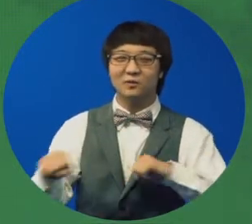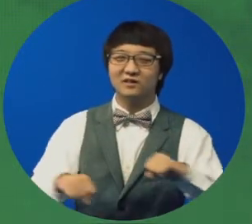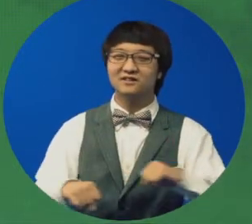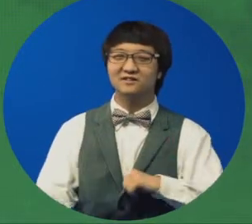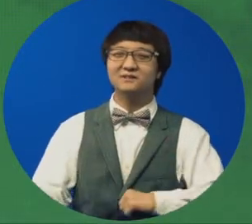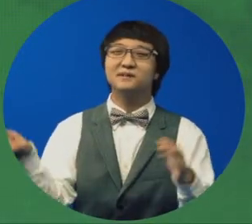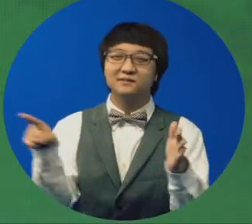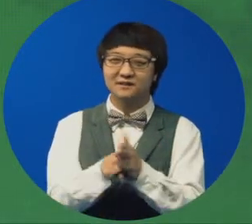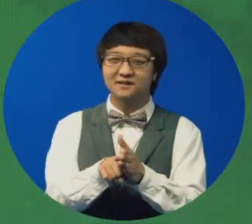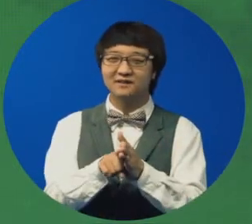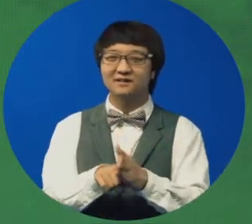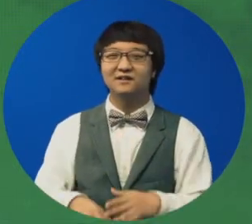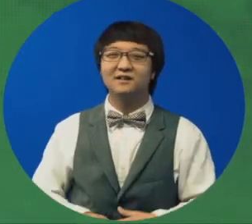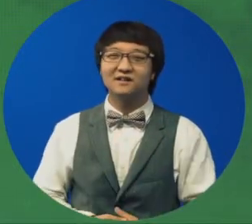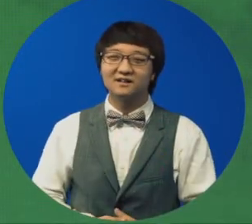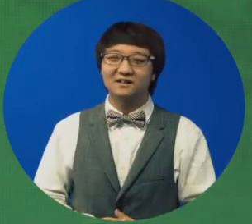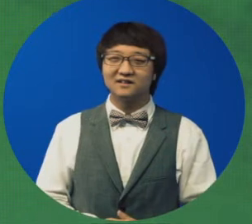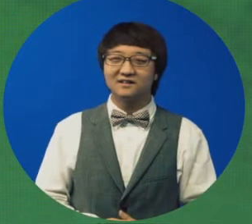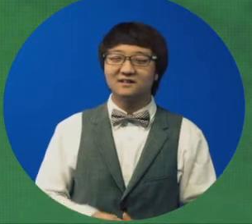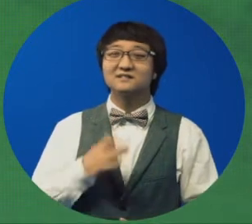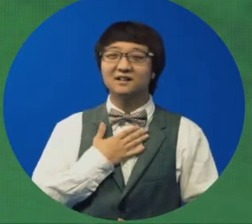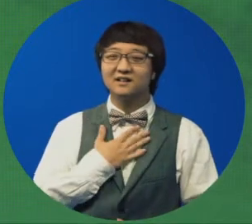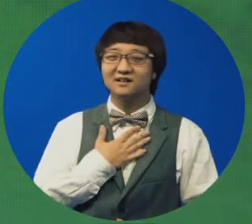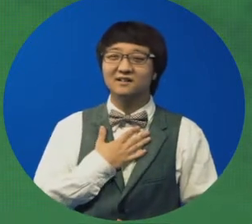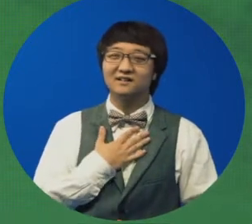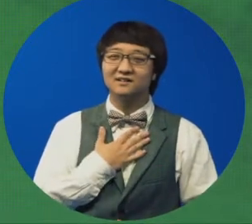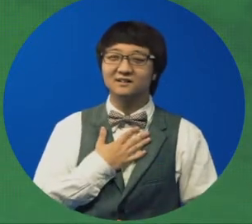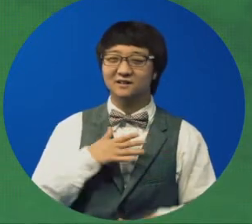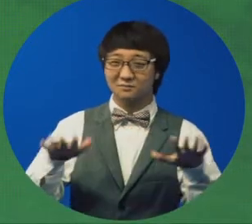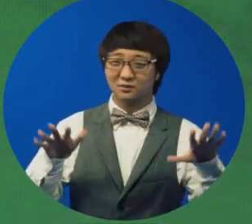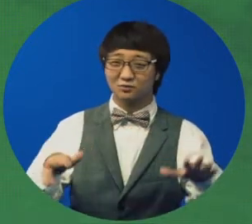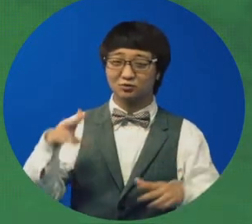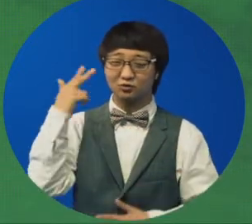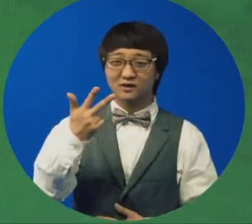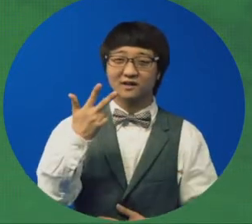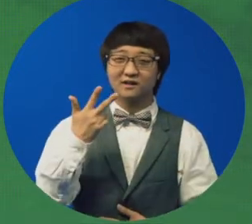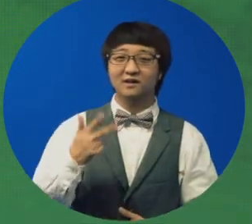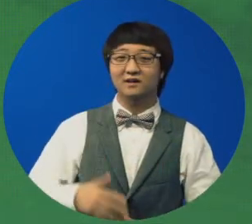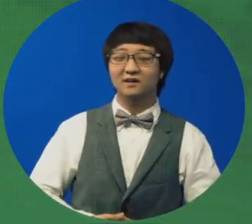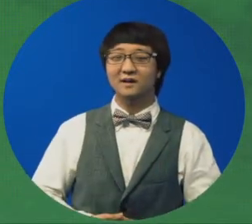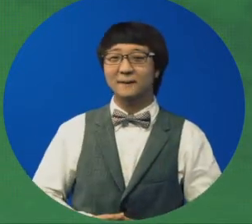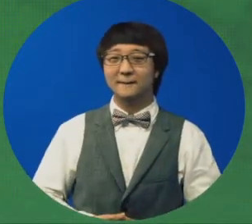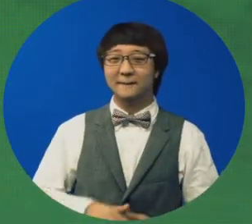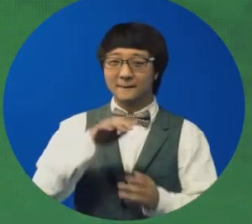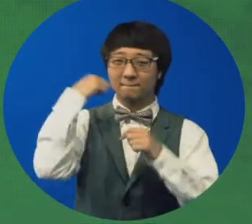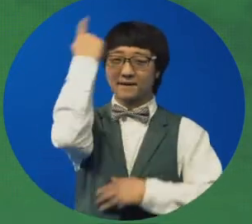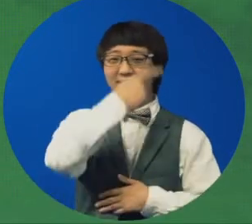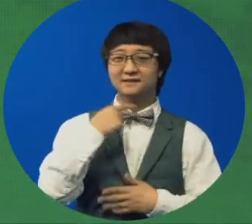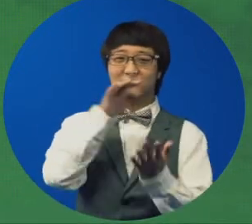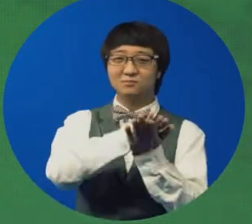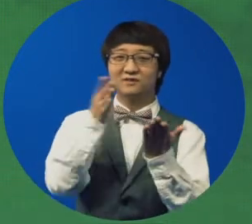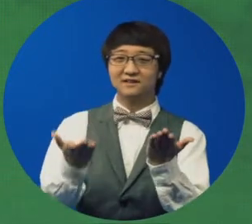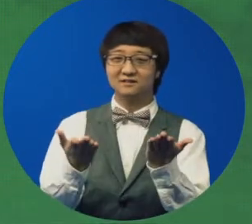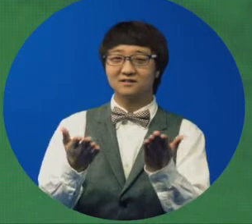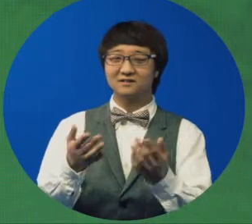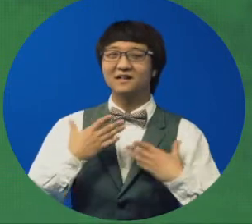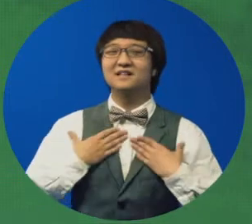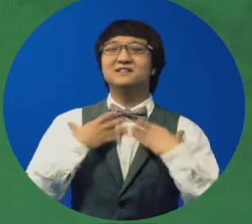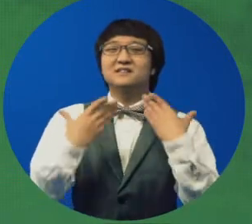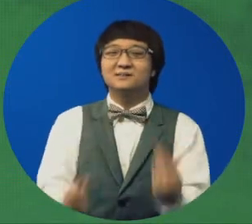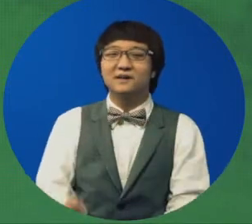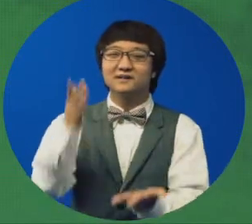믿음이다. 제가 이번 주간에 또 페이스북에 그런 묵상글을 썼습니다. 실망하지 마세요 라고